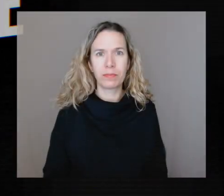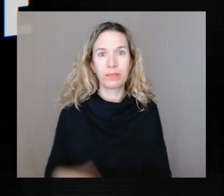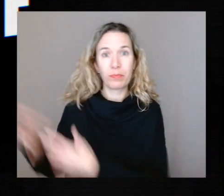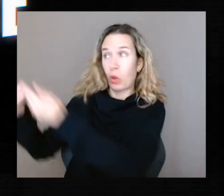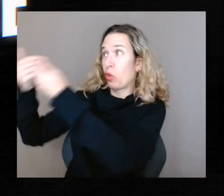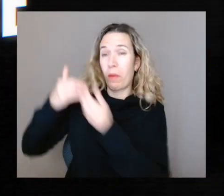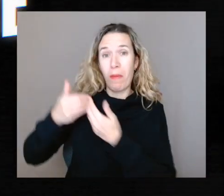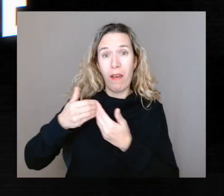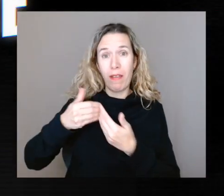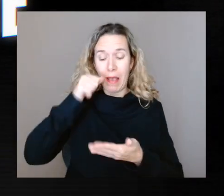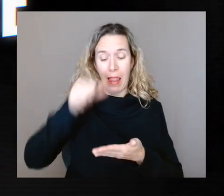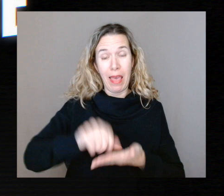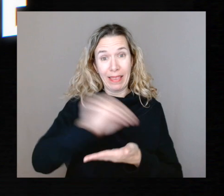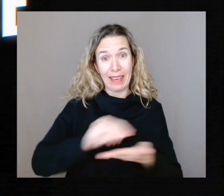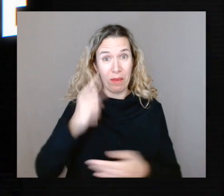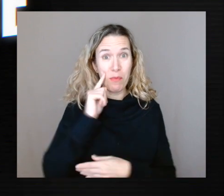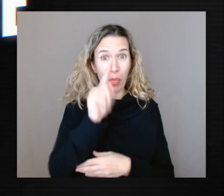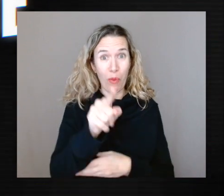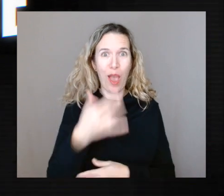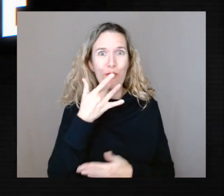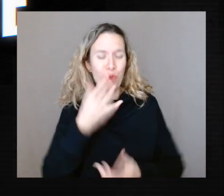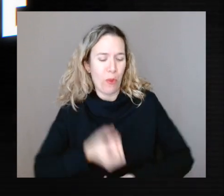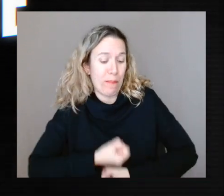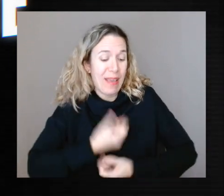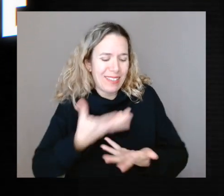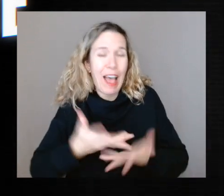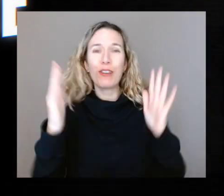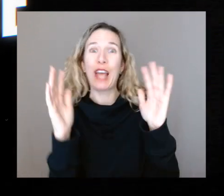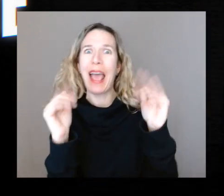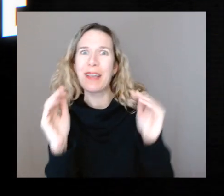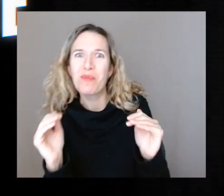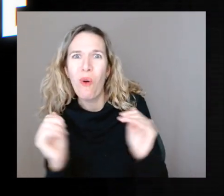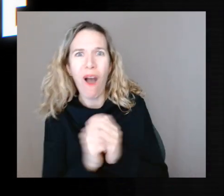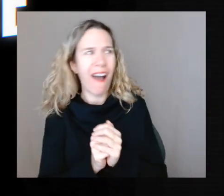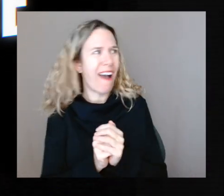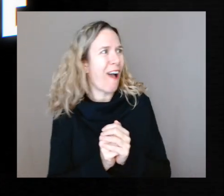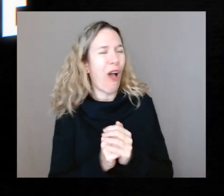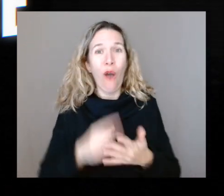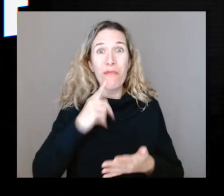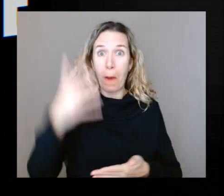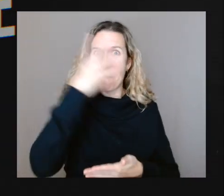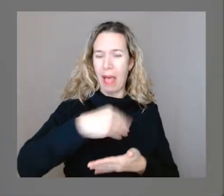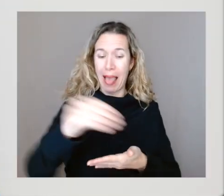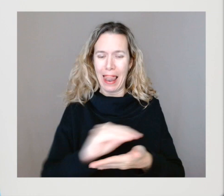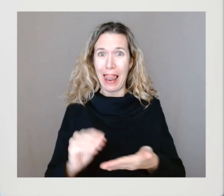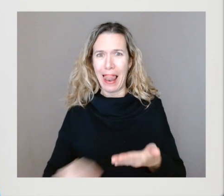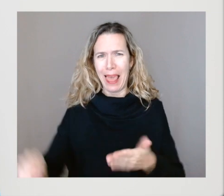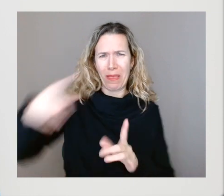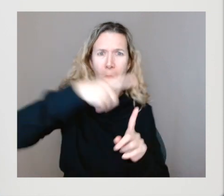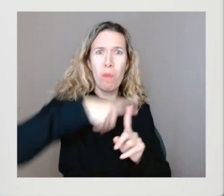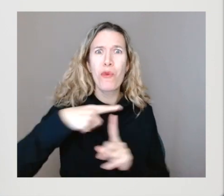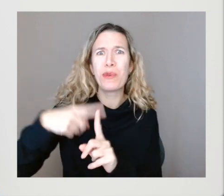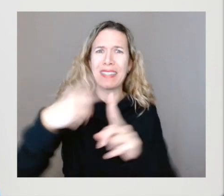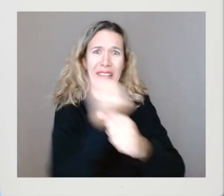Quand on m'a demandé de t'écrire, j'ai voulu écrire un message d'espoir. Je t'avais écrit une lettre pleine de